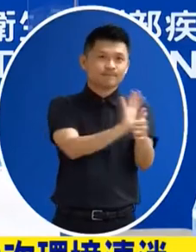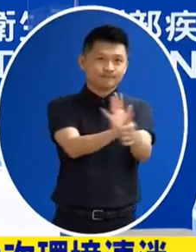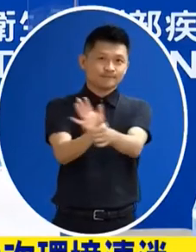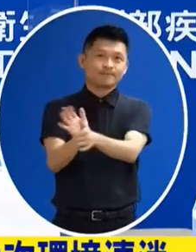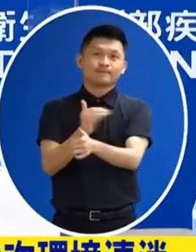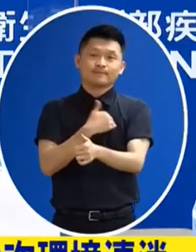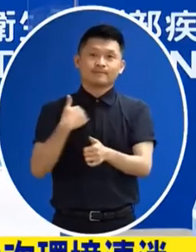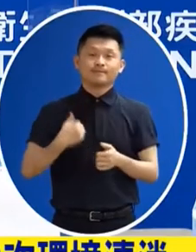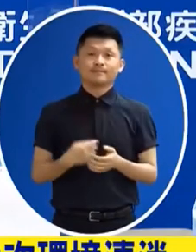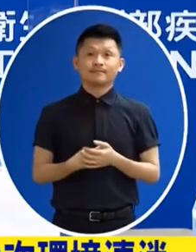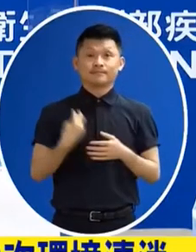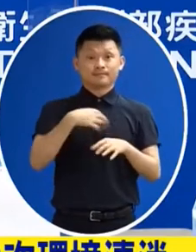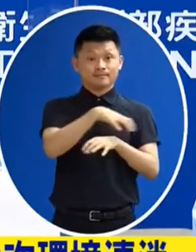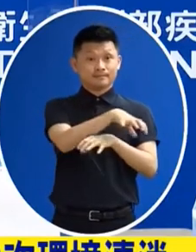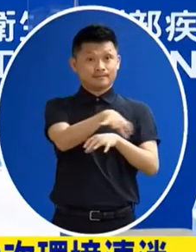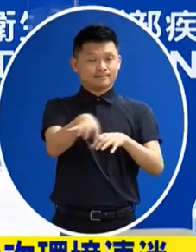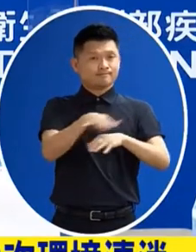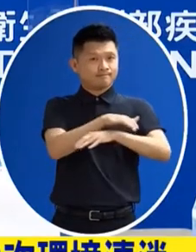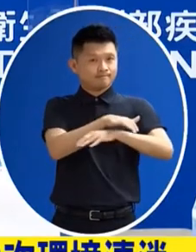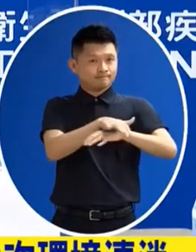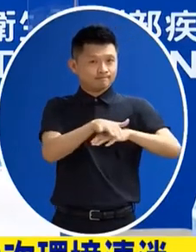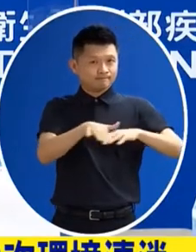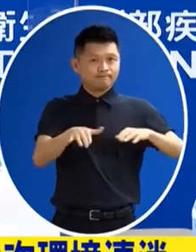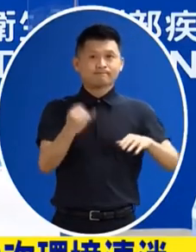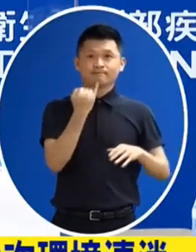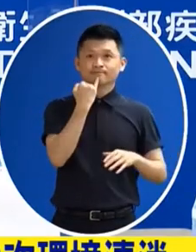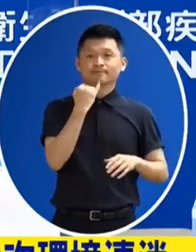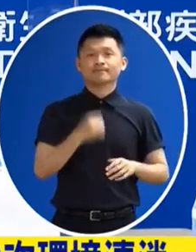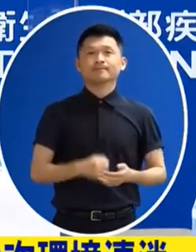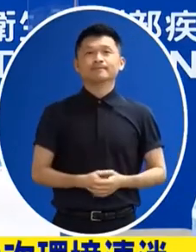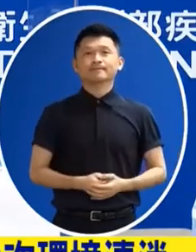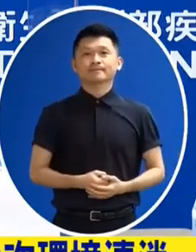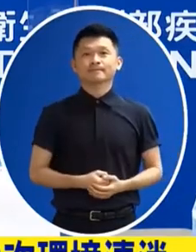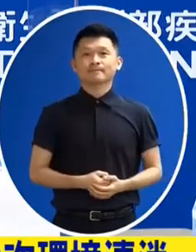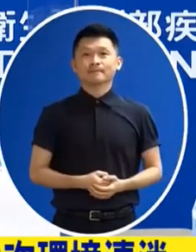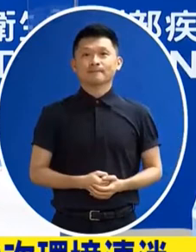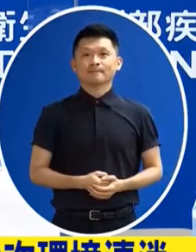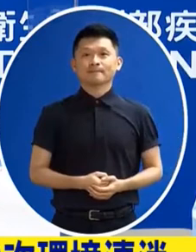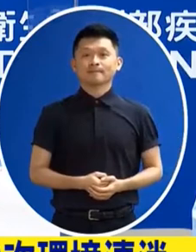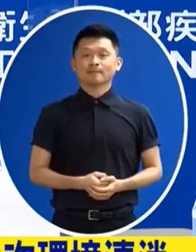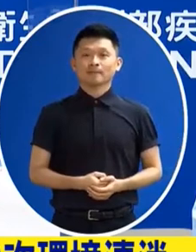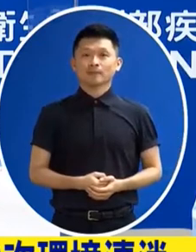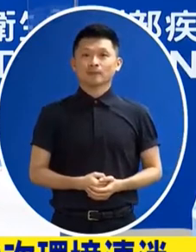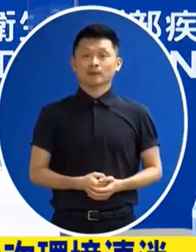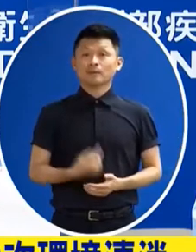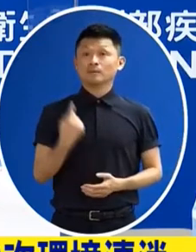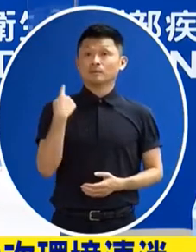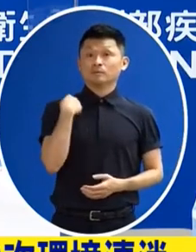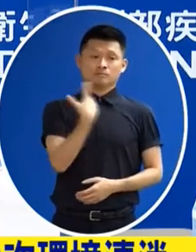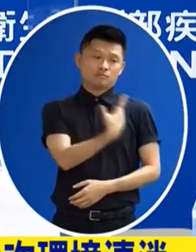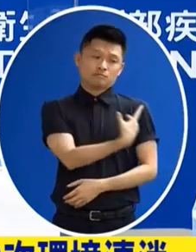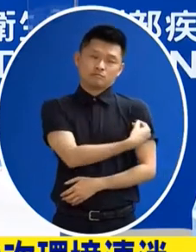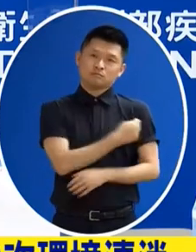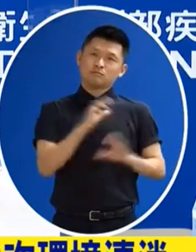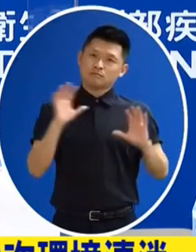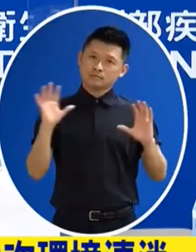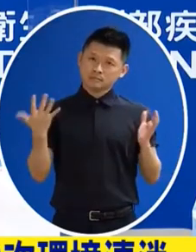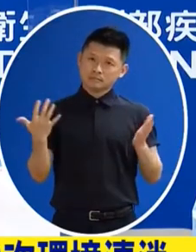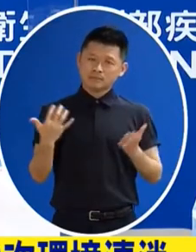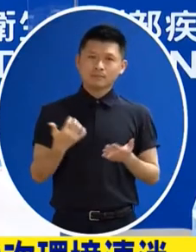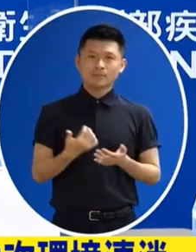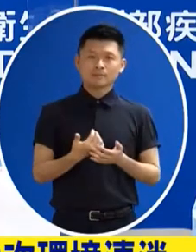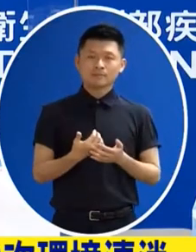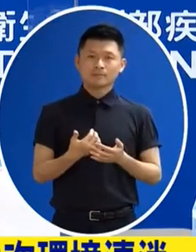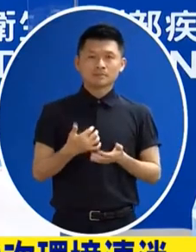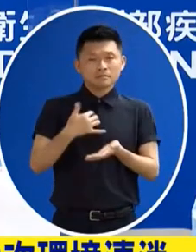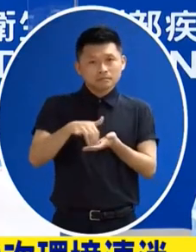在一个比较安全的环境哈来开始。那昨天打疫苗大概算是。也